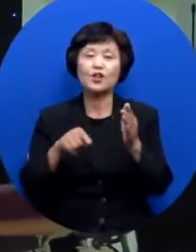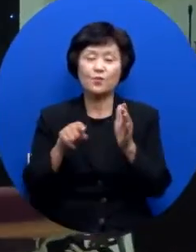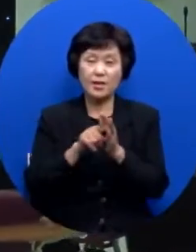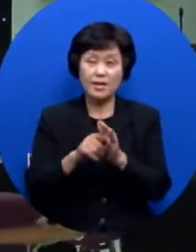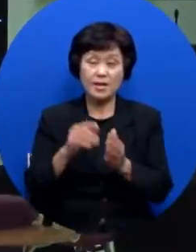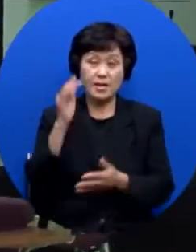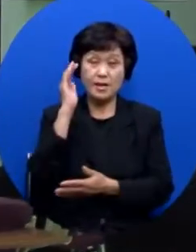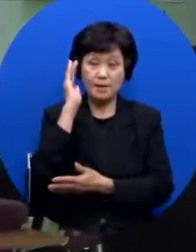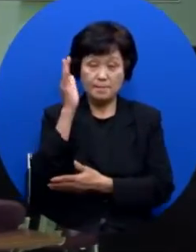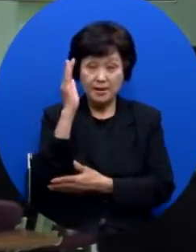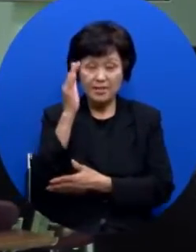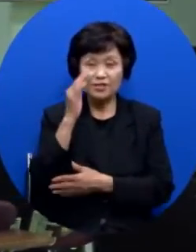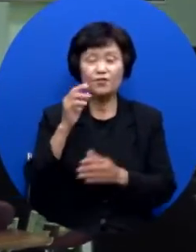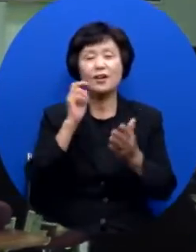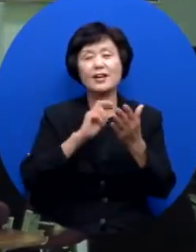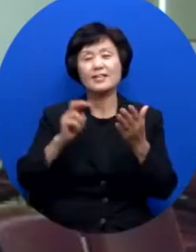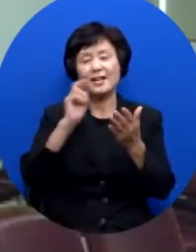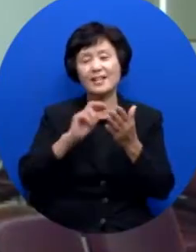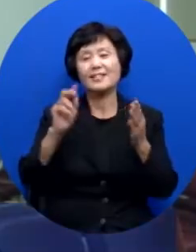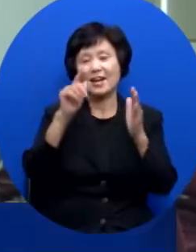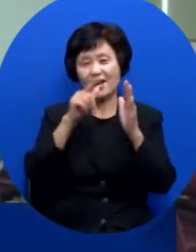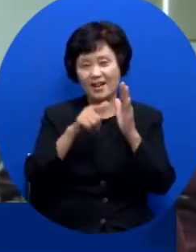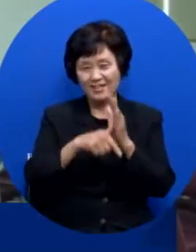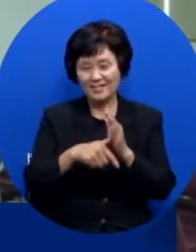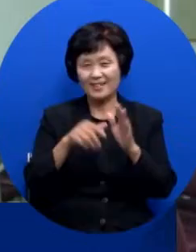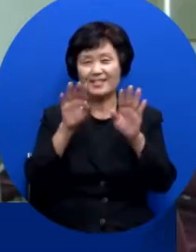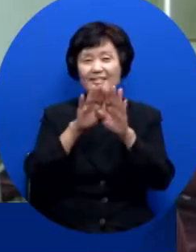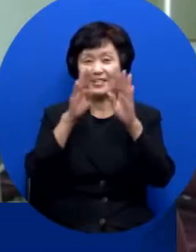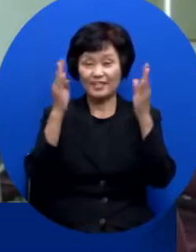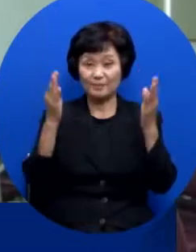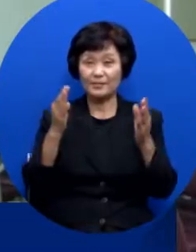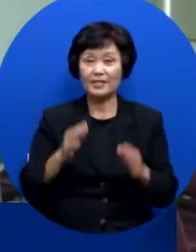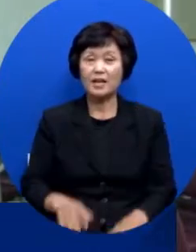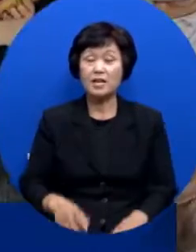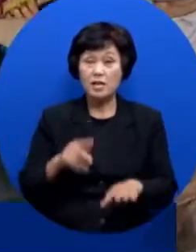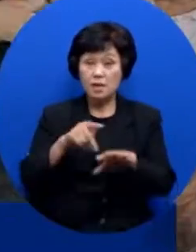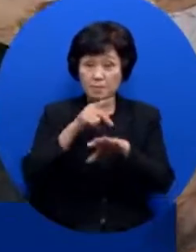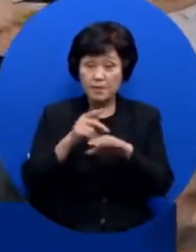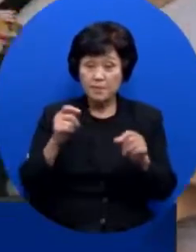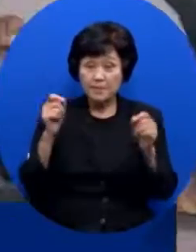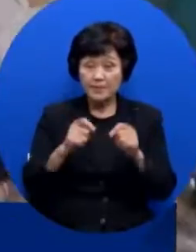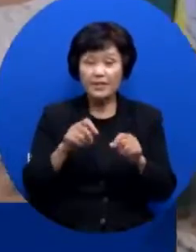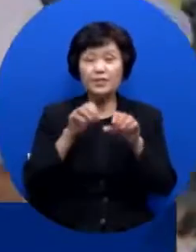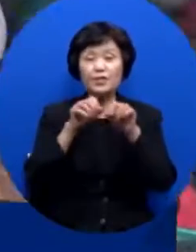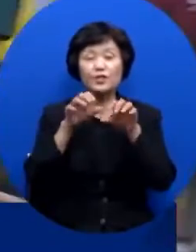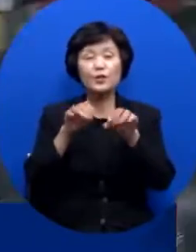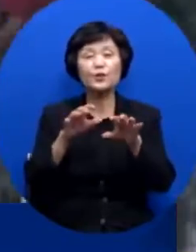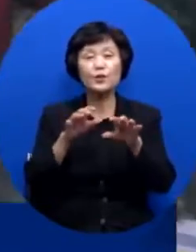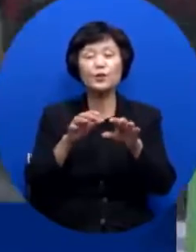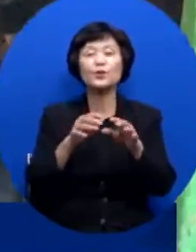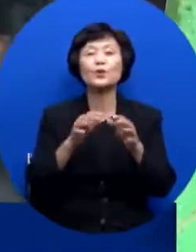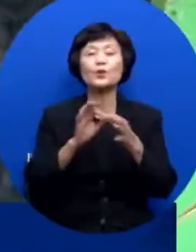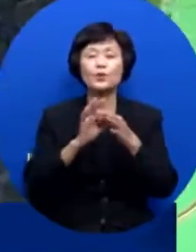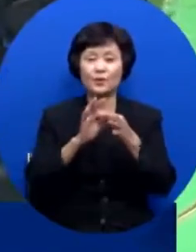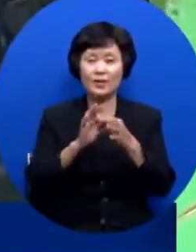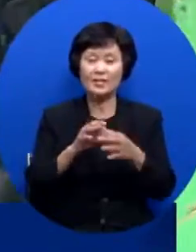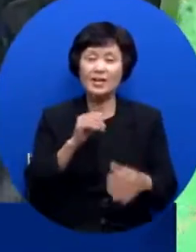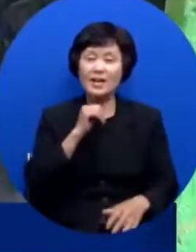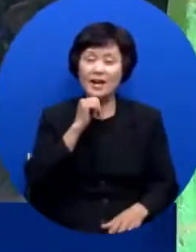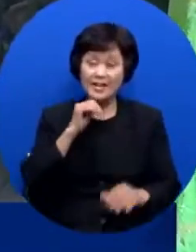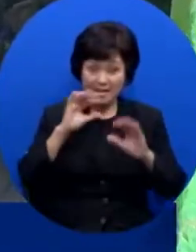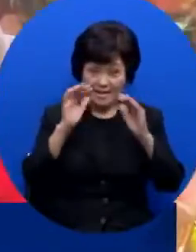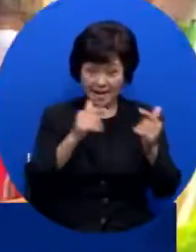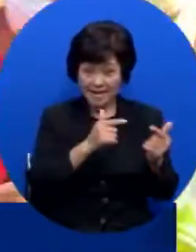위로의 시간을 가진 것입니다. 이번에 필리핀 단기 선교를 통해서 그 가난한 지역의 아이들에게